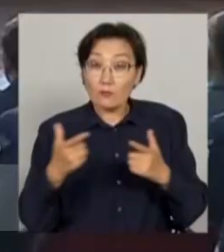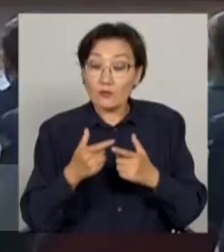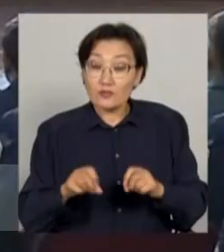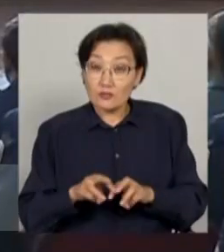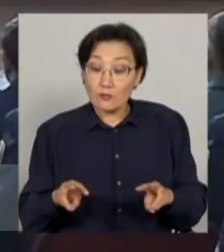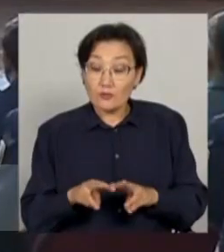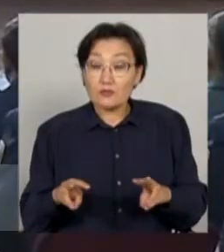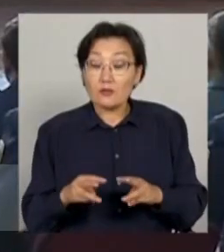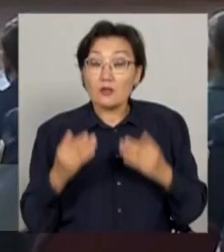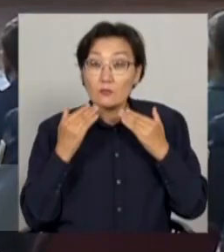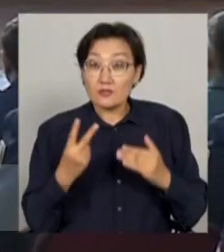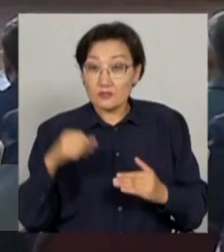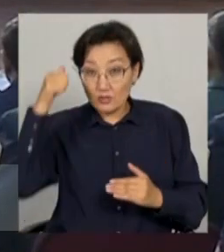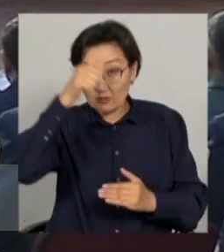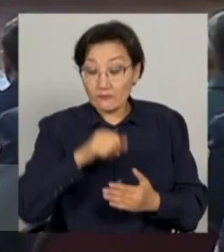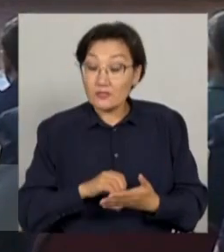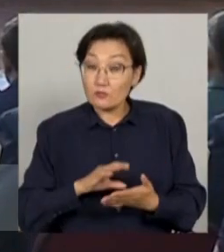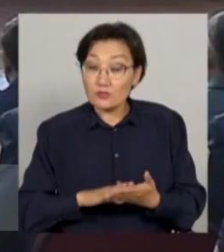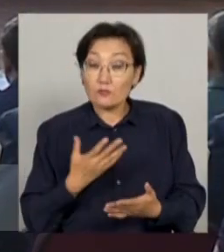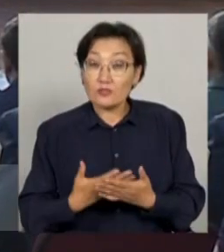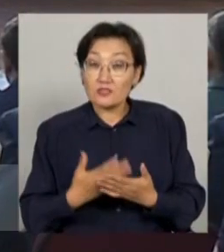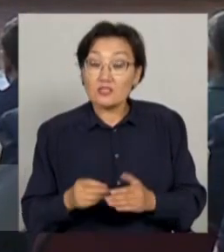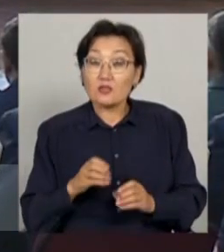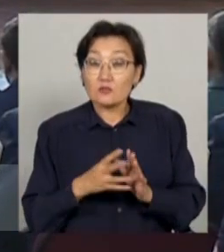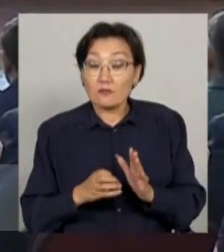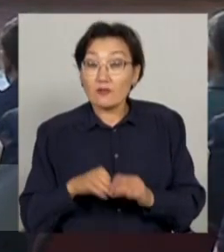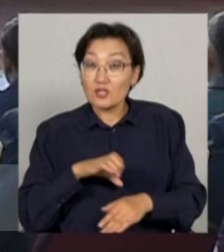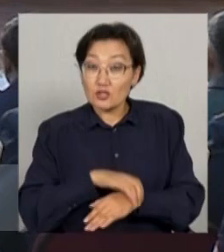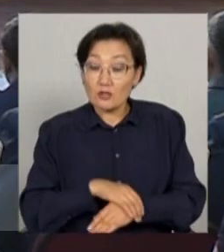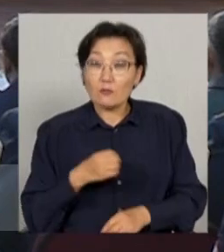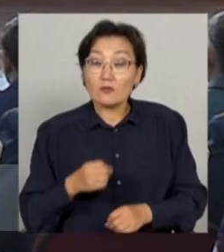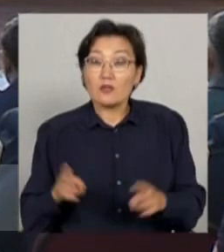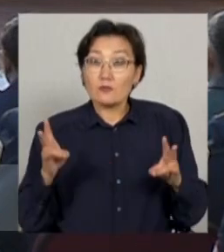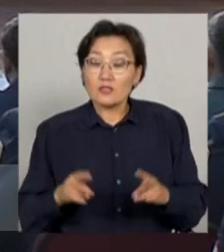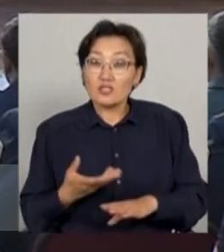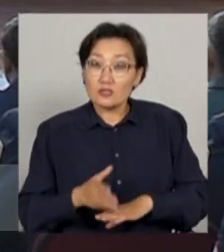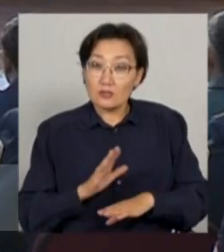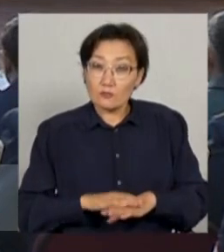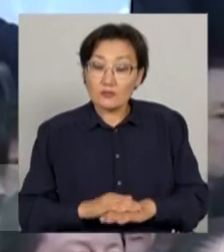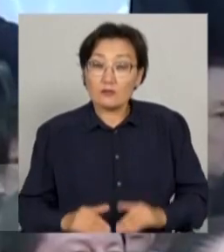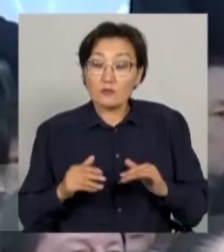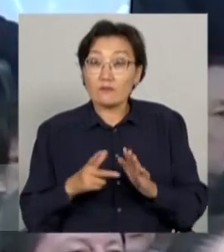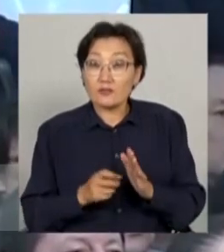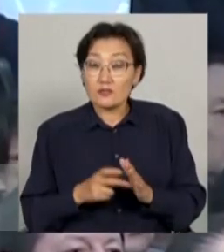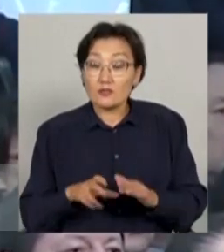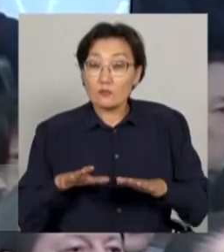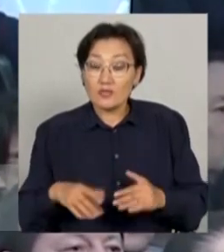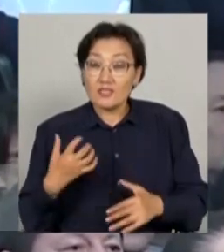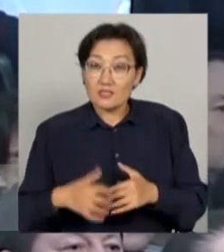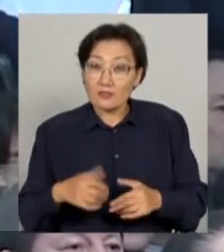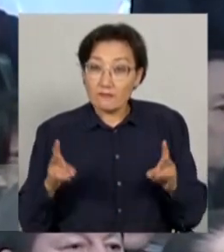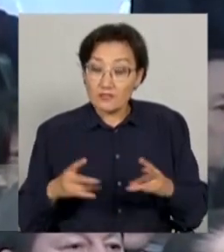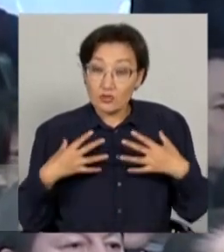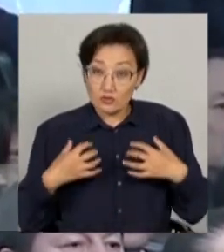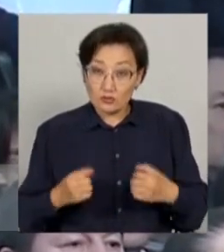ведомства, за последние 2 года в стране зарегистрировали почти 900 фактов причинения тяжкого и свыше 800 случаев среднего вреда